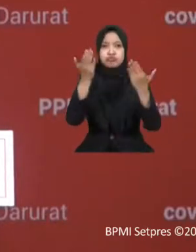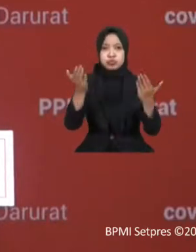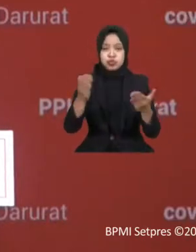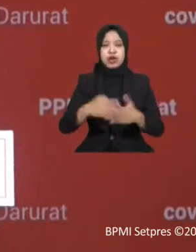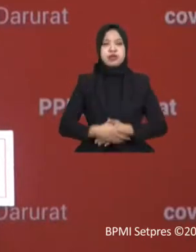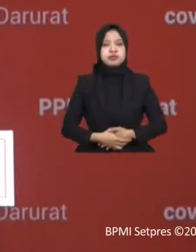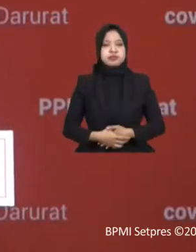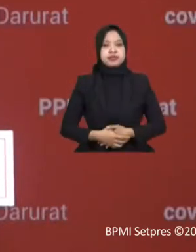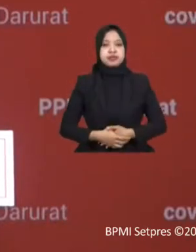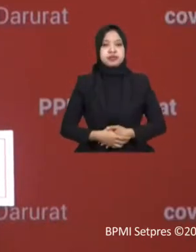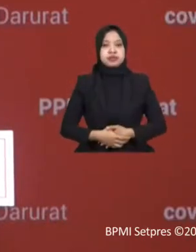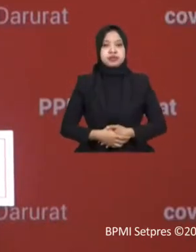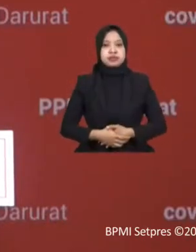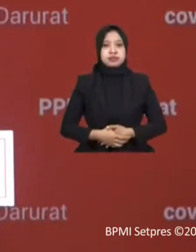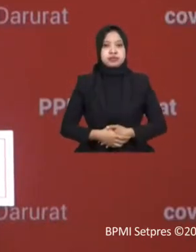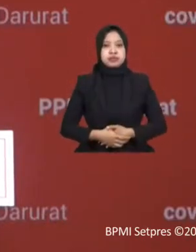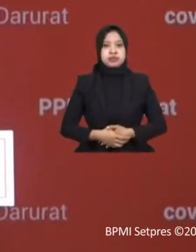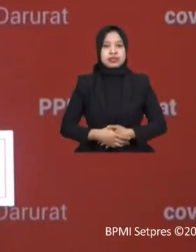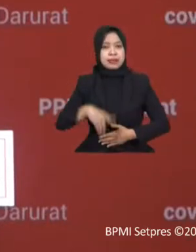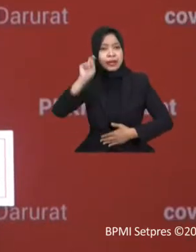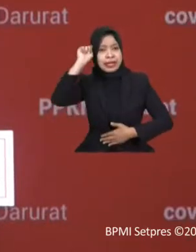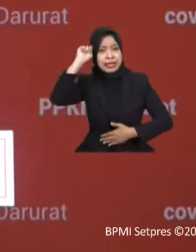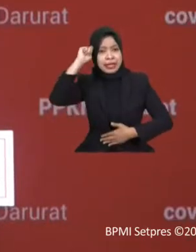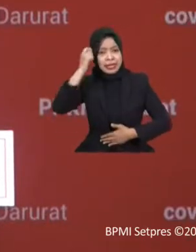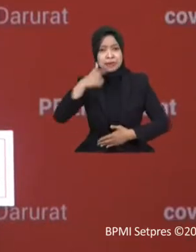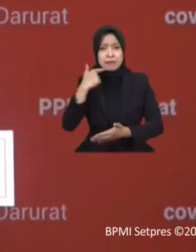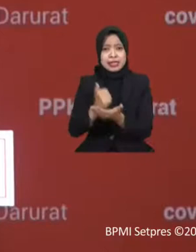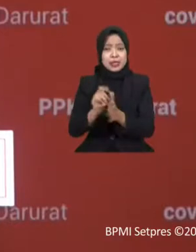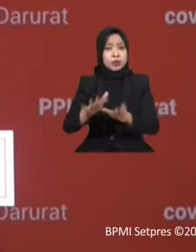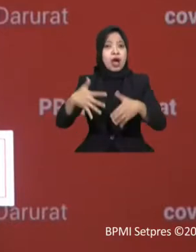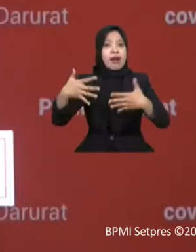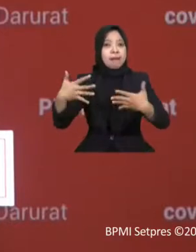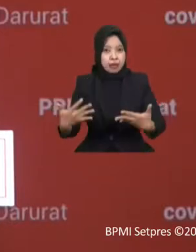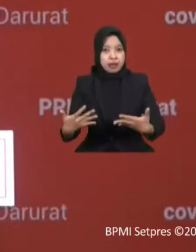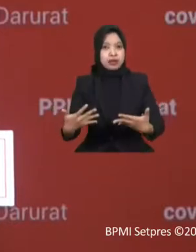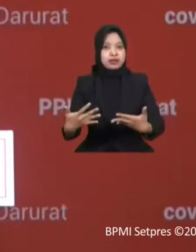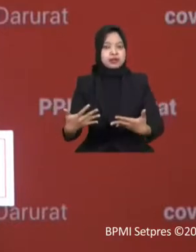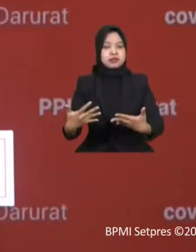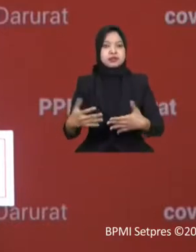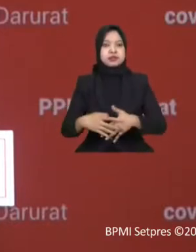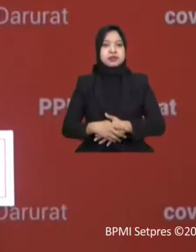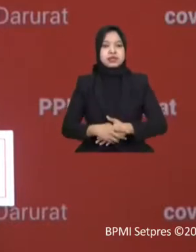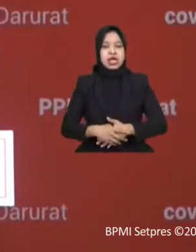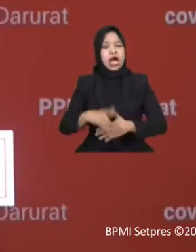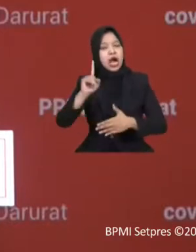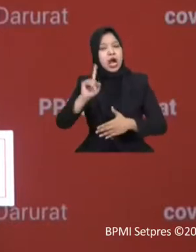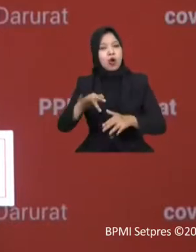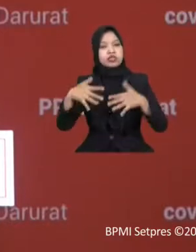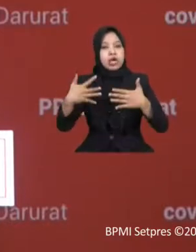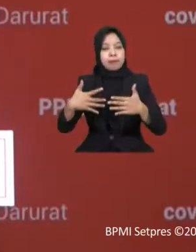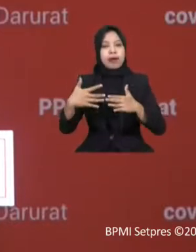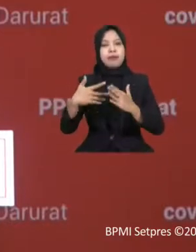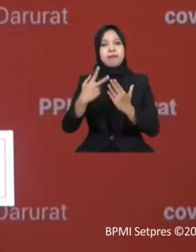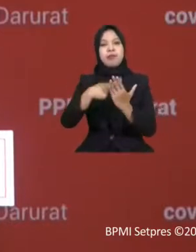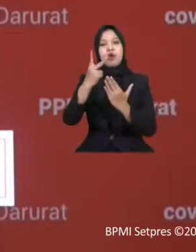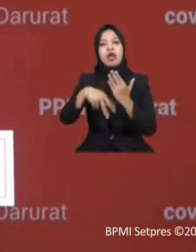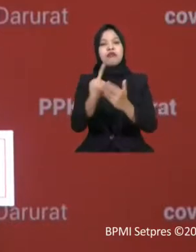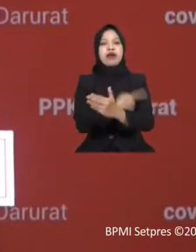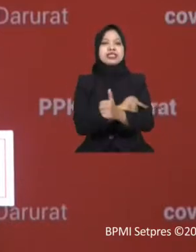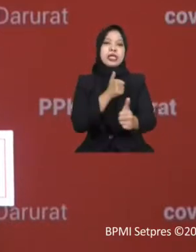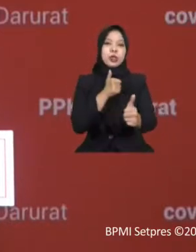air amal satu lagi yang bisa kita lakukan yakni mengikuti program